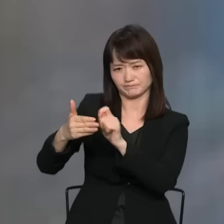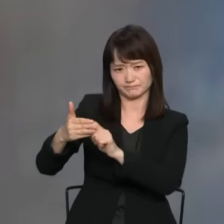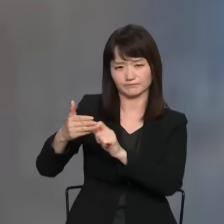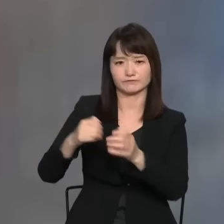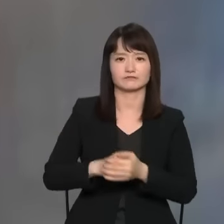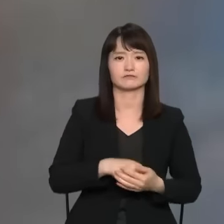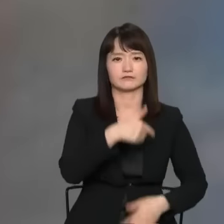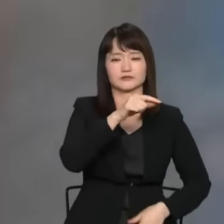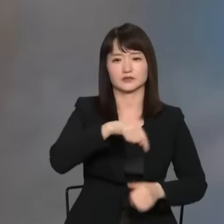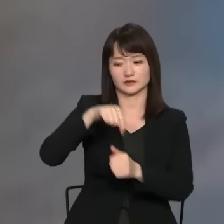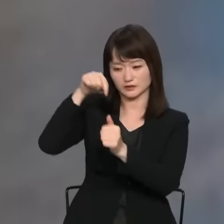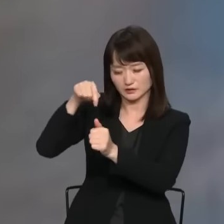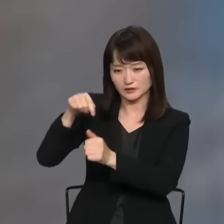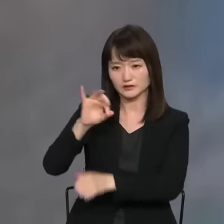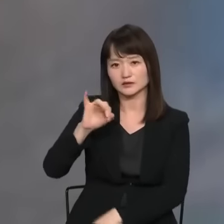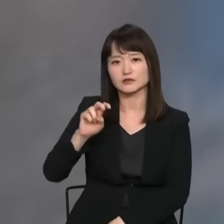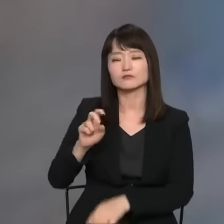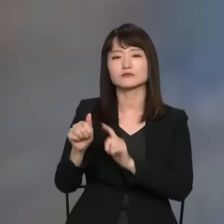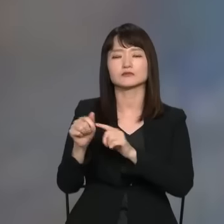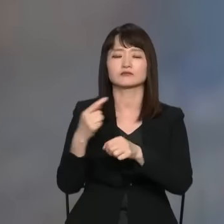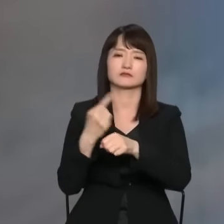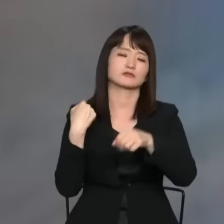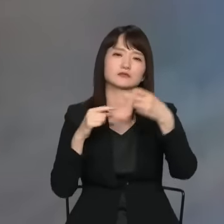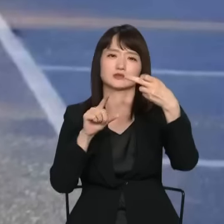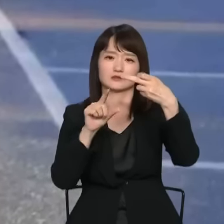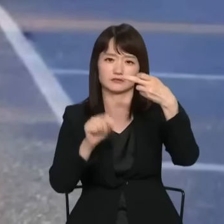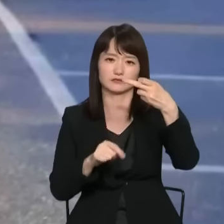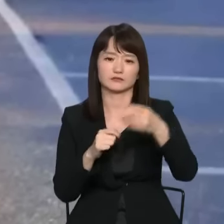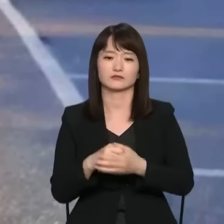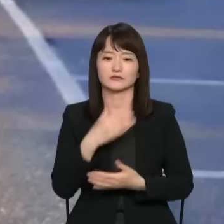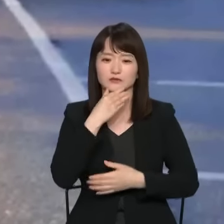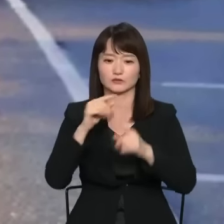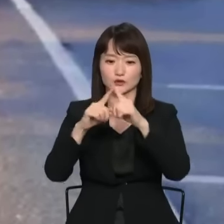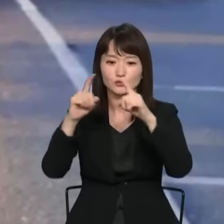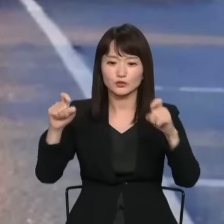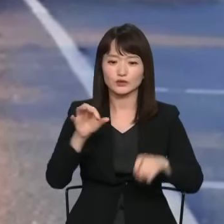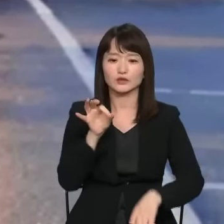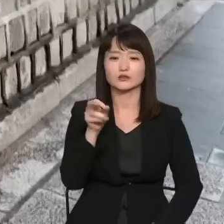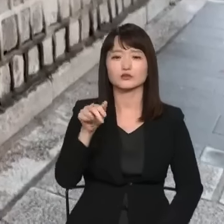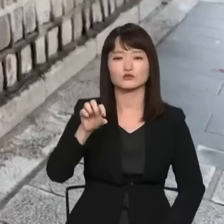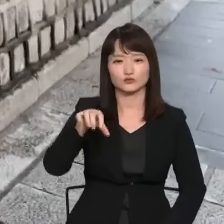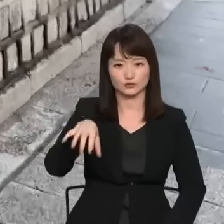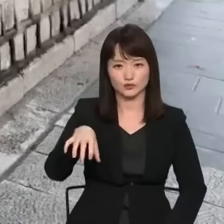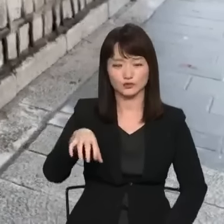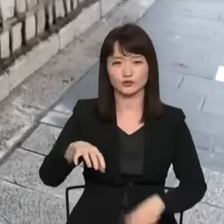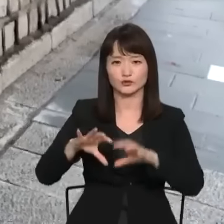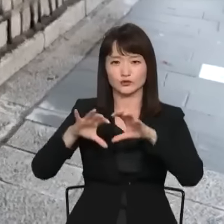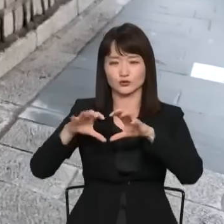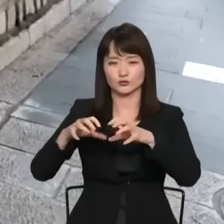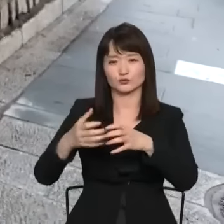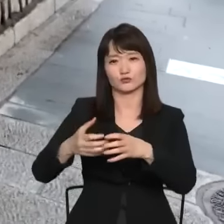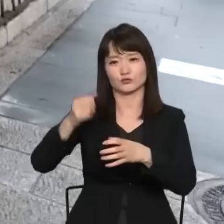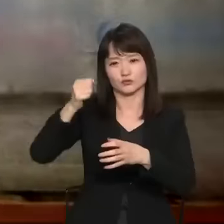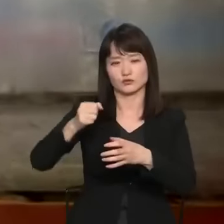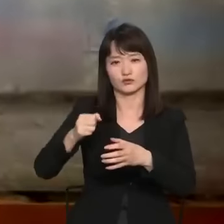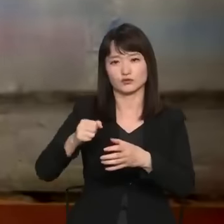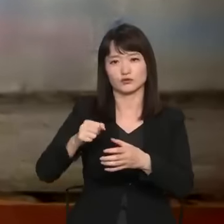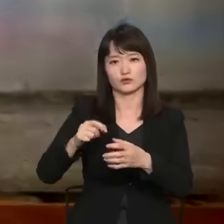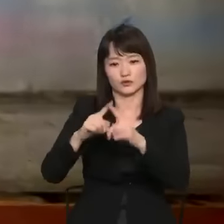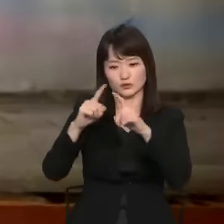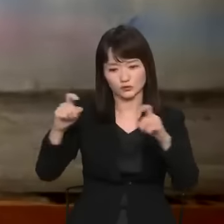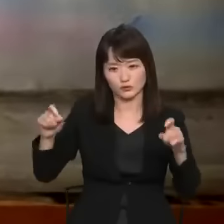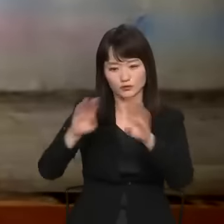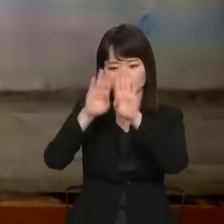씨 지시를 받은 임군 등은 지난해 12월 경복궁 영춘문 담장과 국립고궁박물관 쪽문 등에 30m에